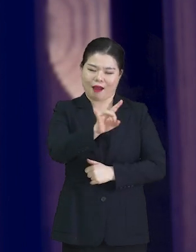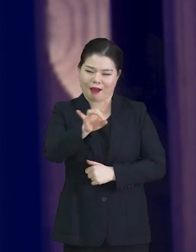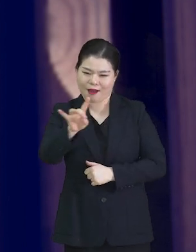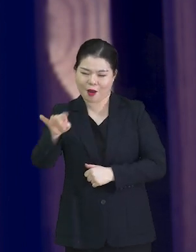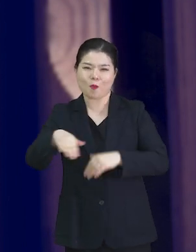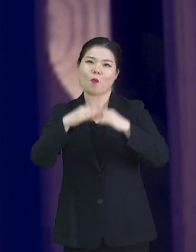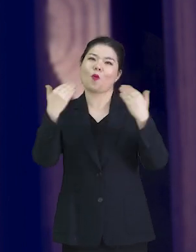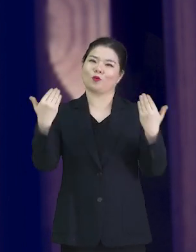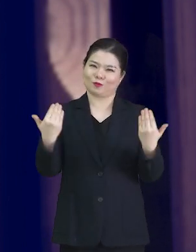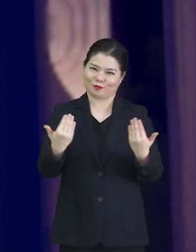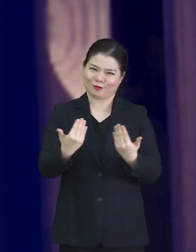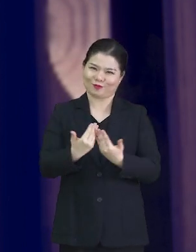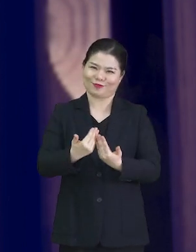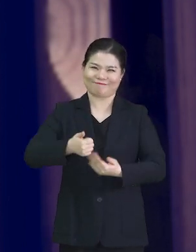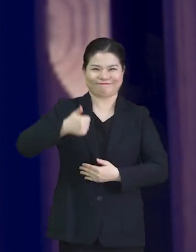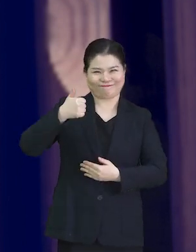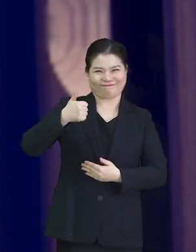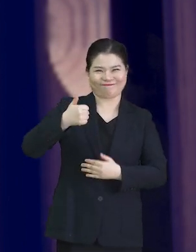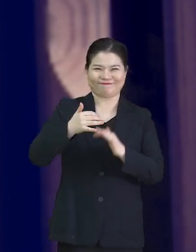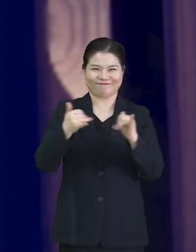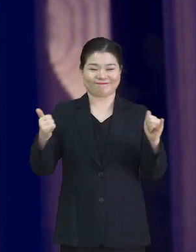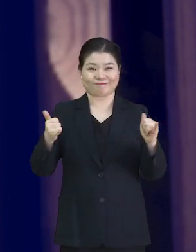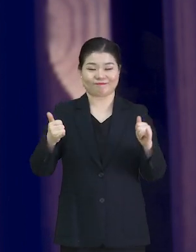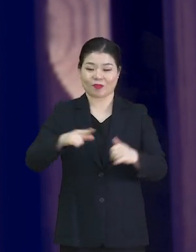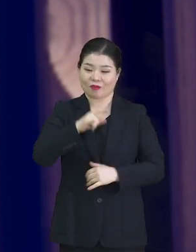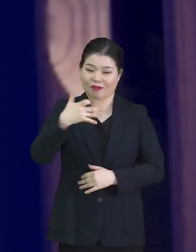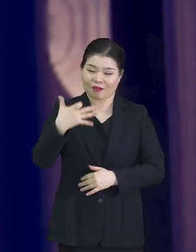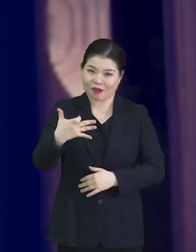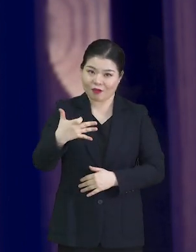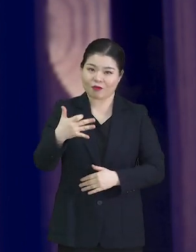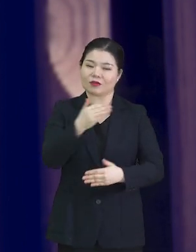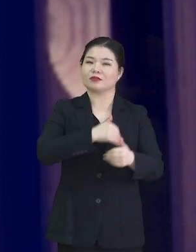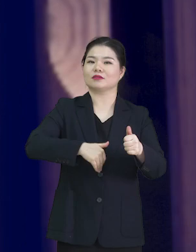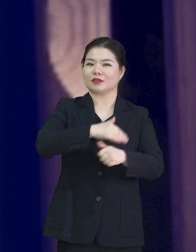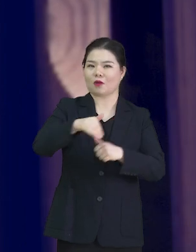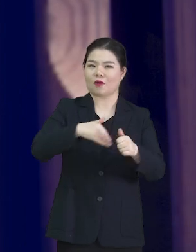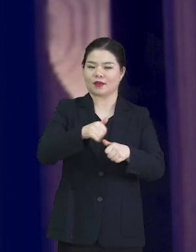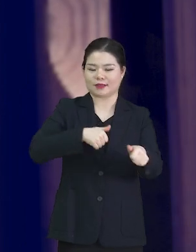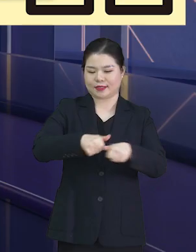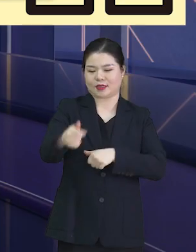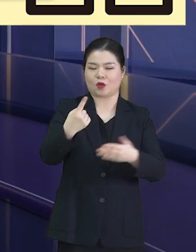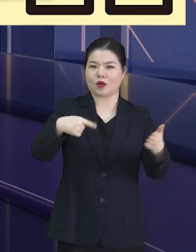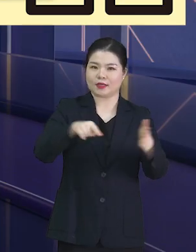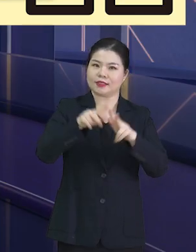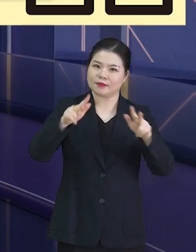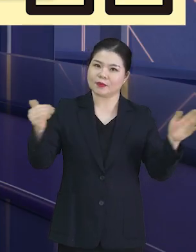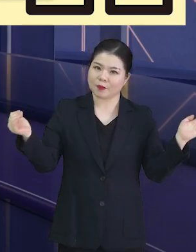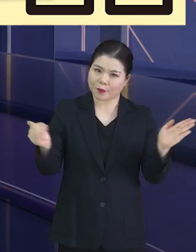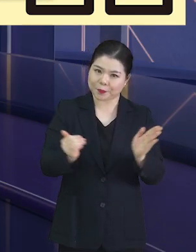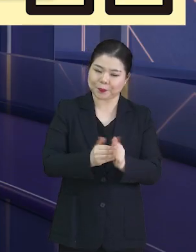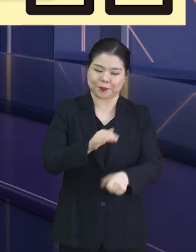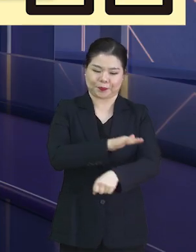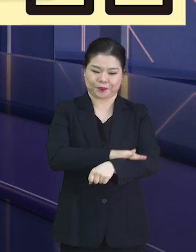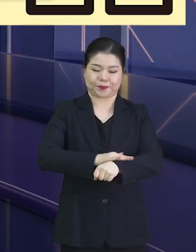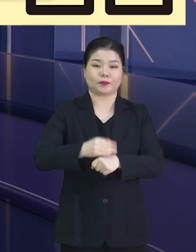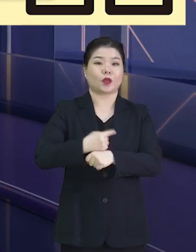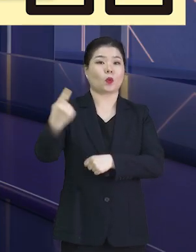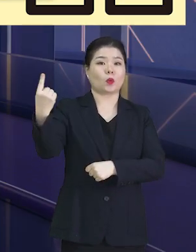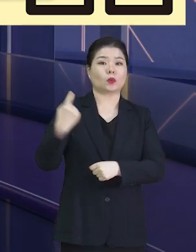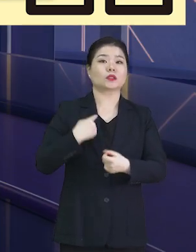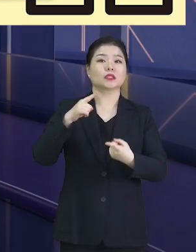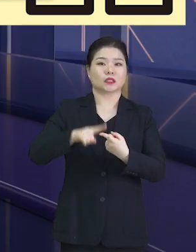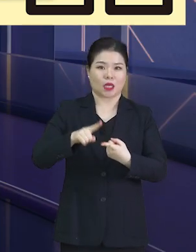분이 모두가 영웅입니다. 코로나19와의 전쟁에서 승리하기 위해서 지금까지 잘해 오신